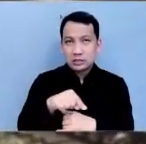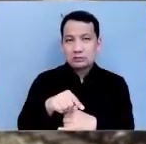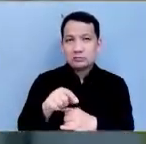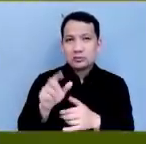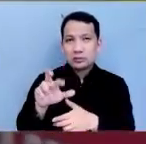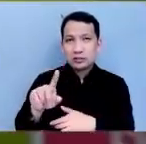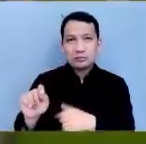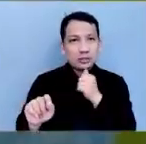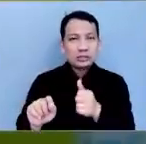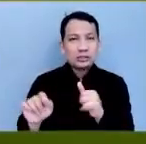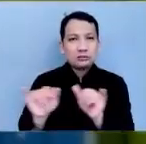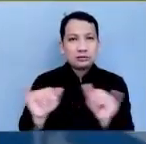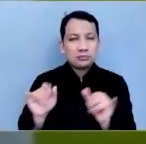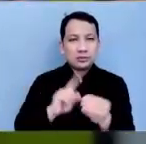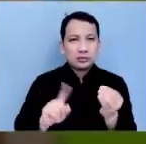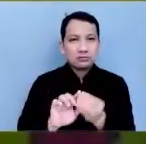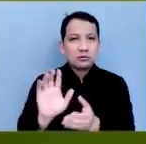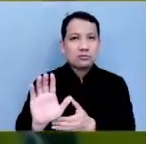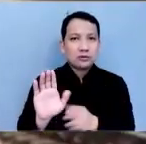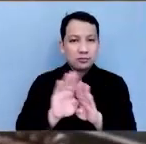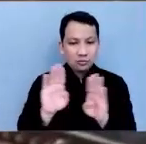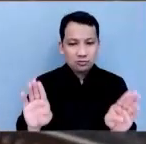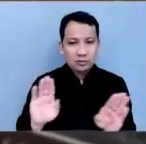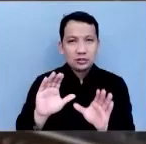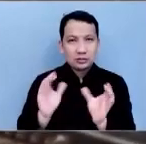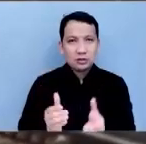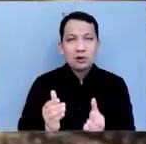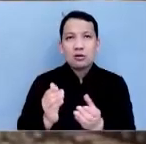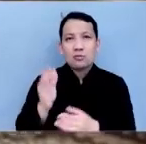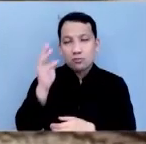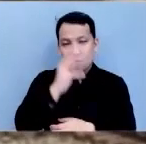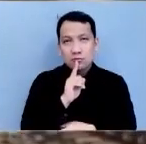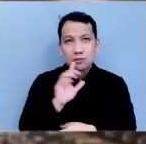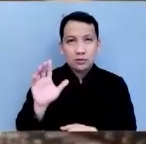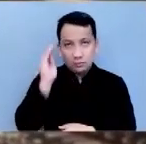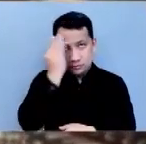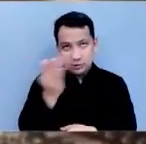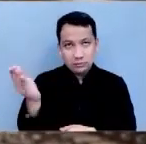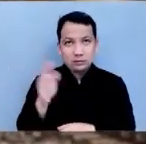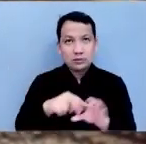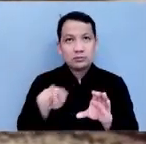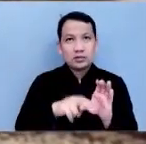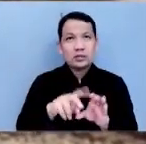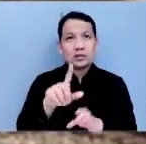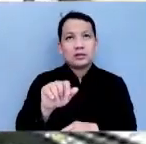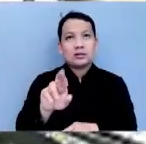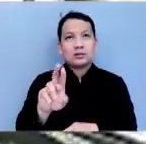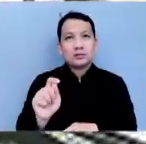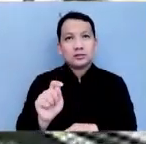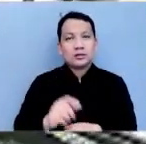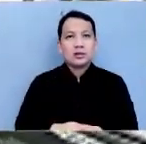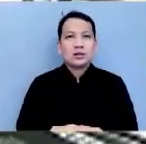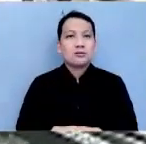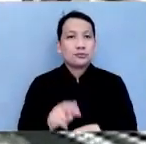sinasadya ang pagkakasabay ng fare adjustment sa pagbubukas ng klase. Pero may pangako ang mga otoridad sa mga pasahero ng LRT.